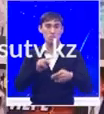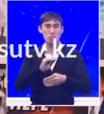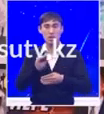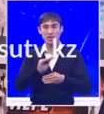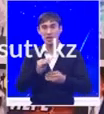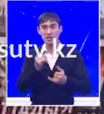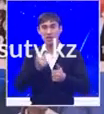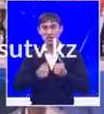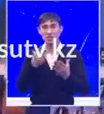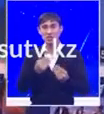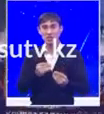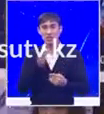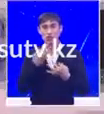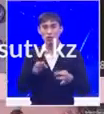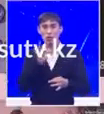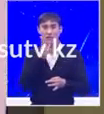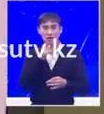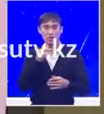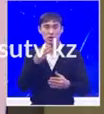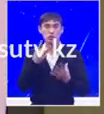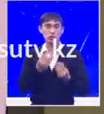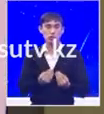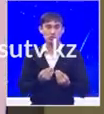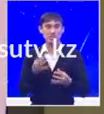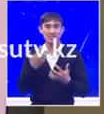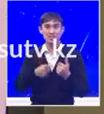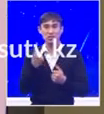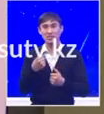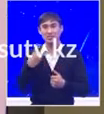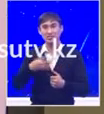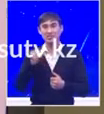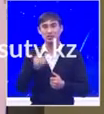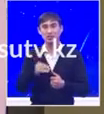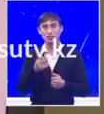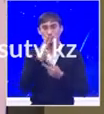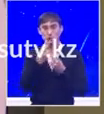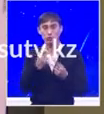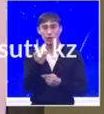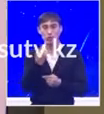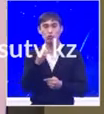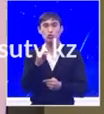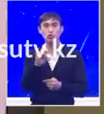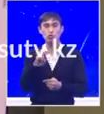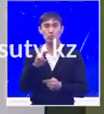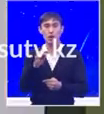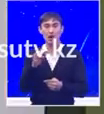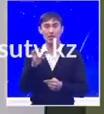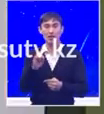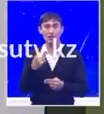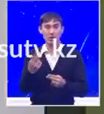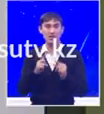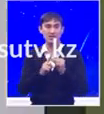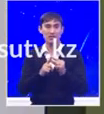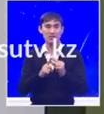время суток как результат среднем более 140 тысяч просмотров на одном лишь youtube канале и это по их слова